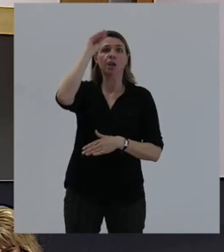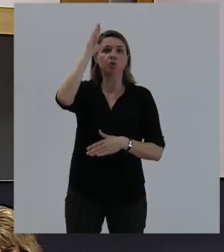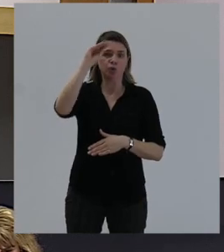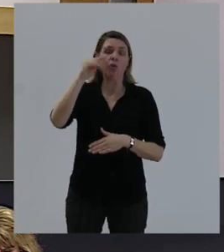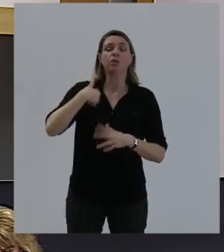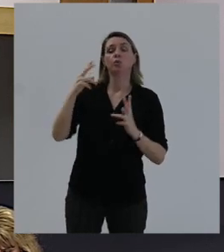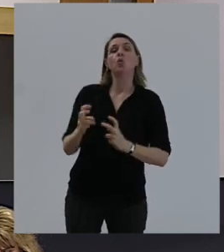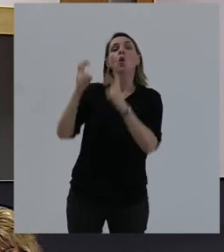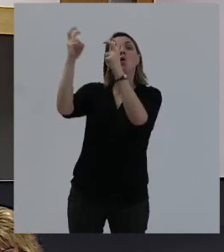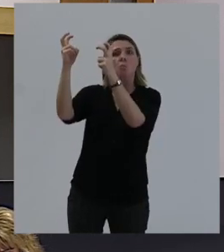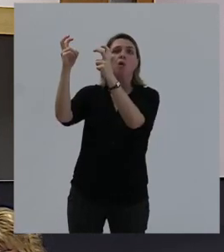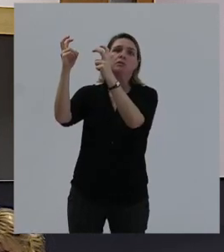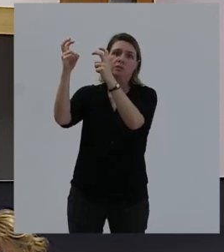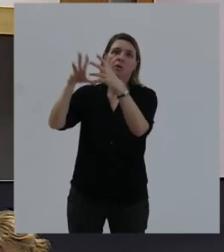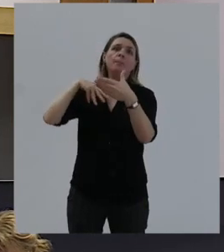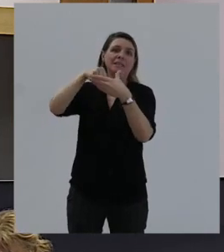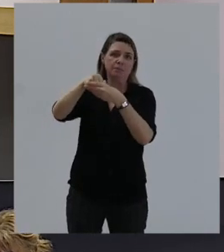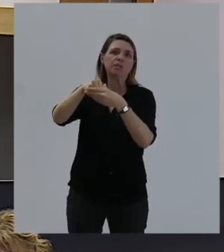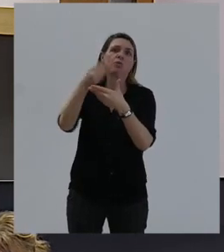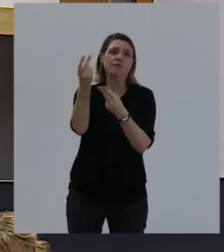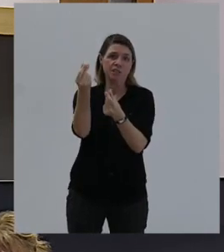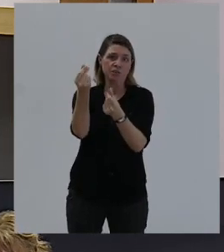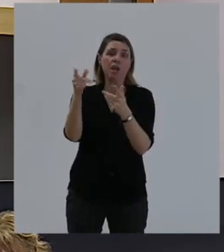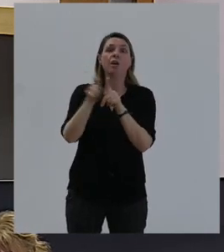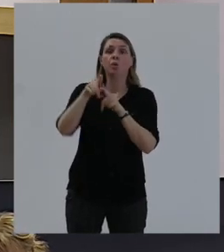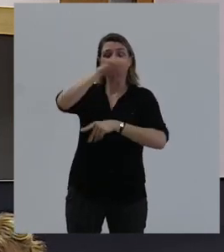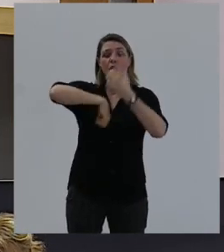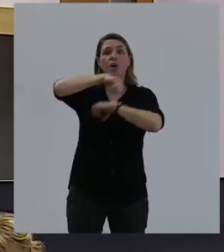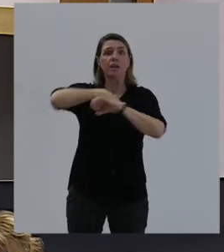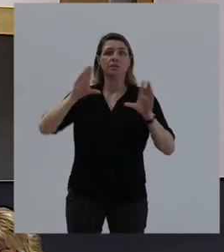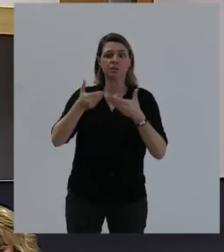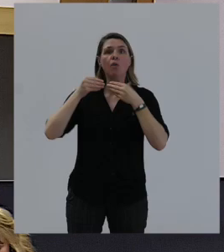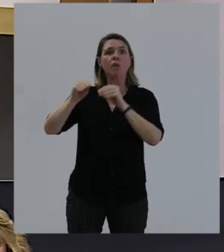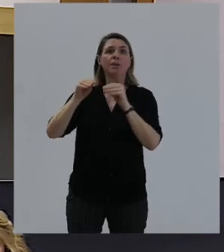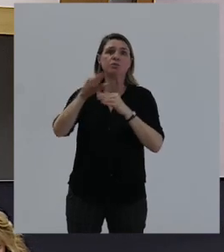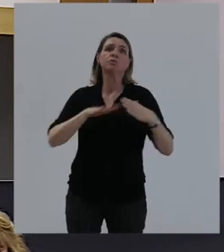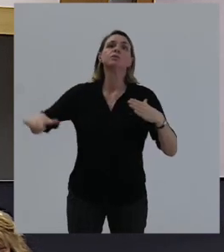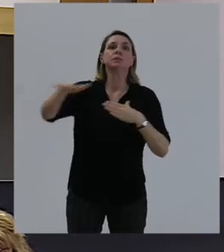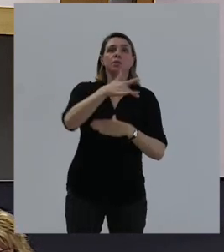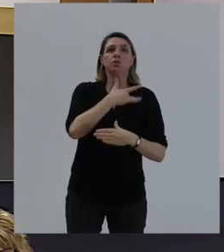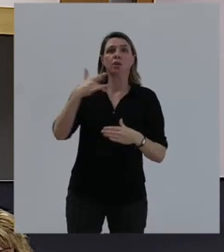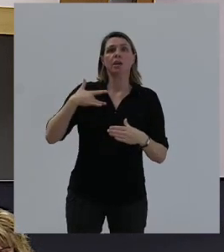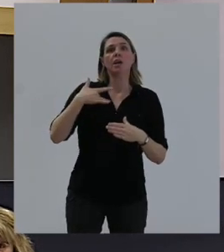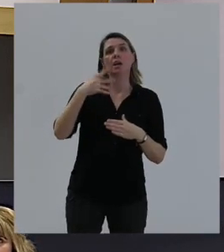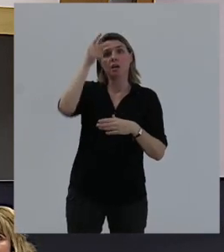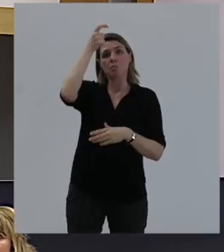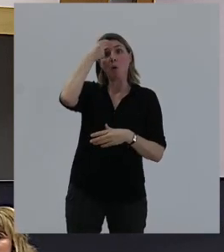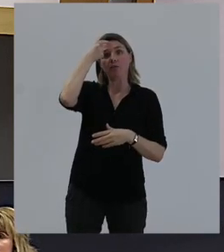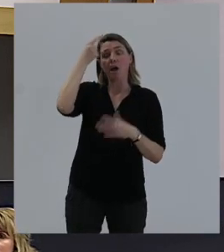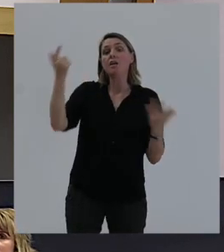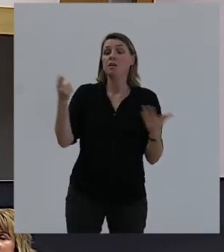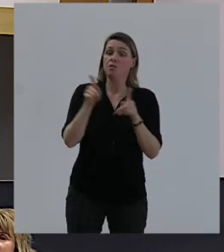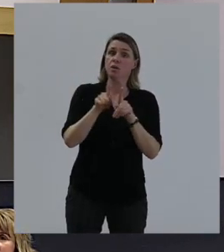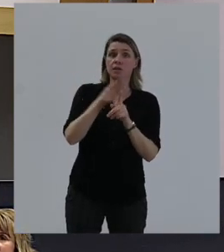nous avons augmenté notre participation financière. Nous avons organisé des formations sur la santé mentale. Et très clairement, sur